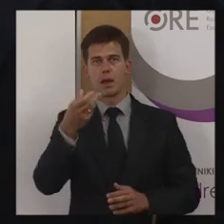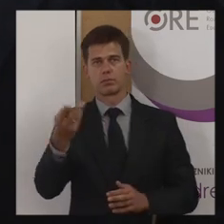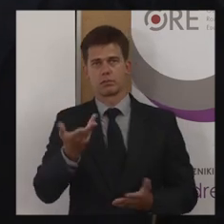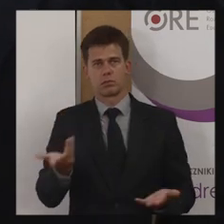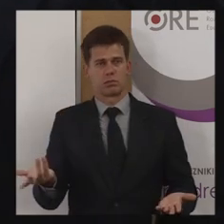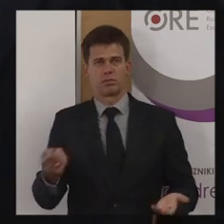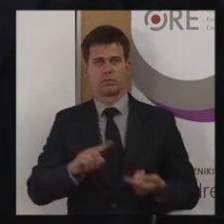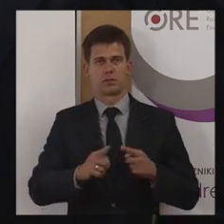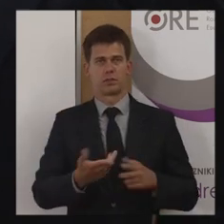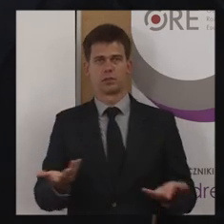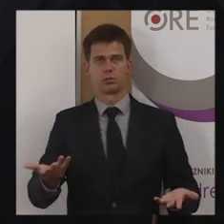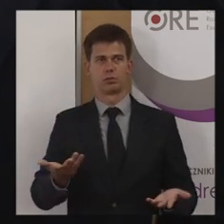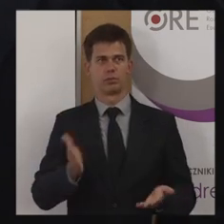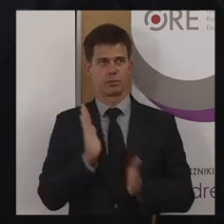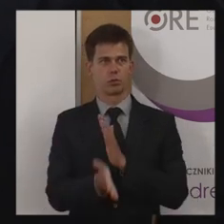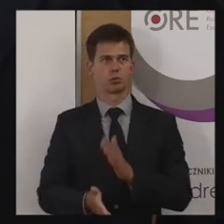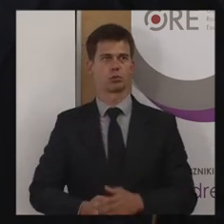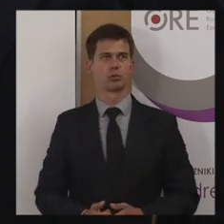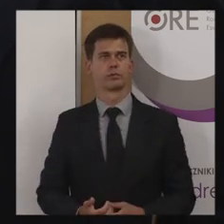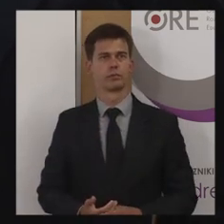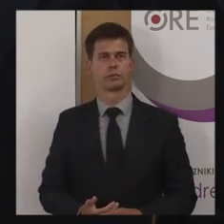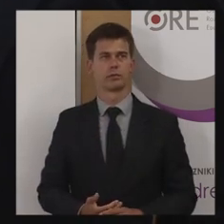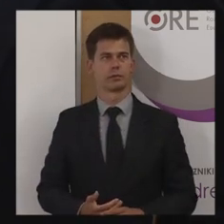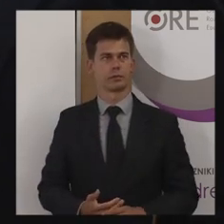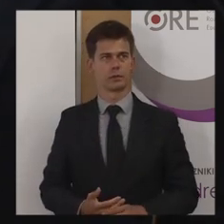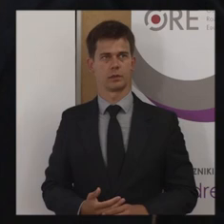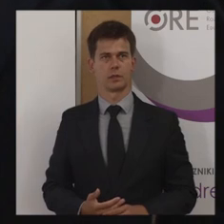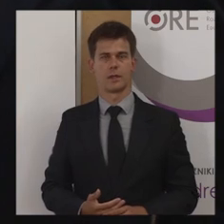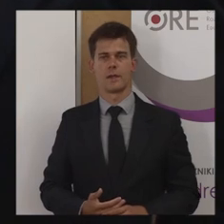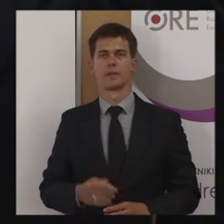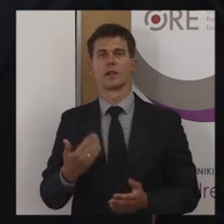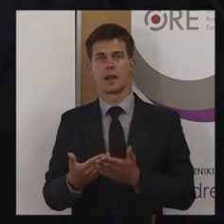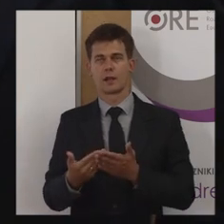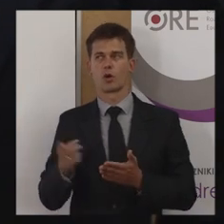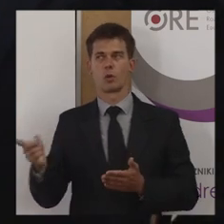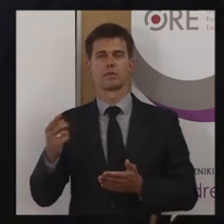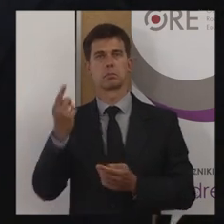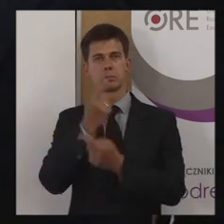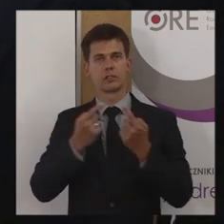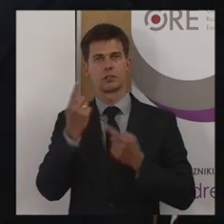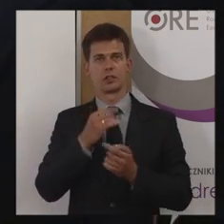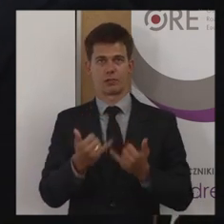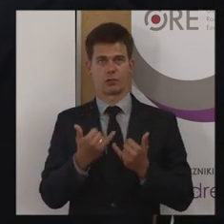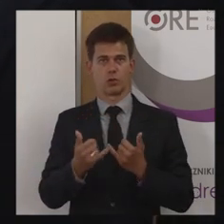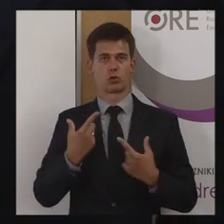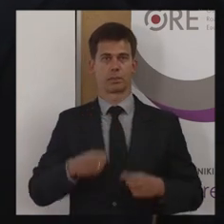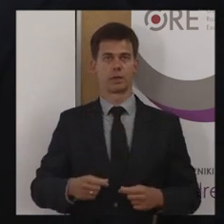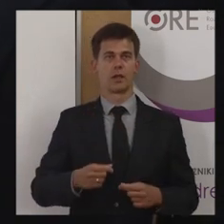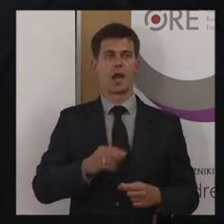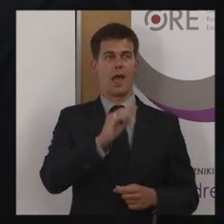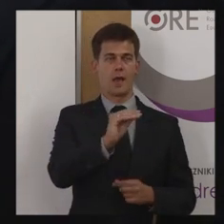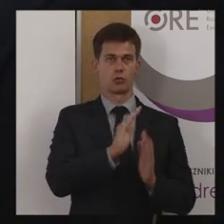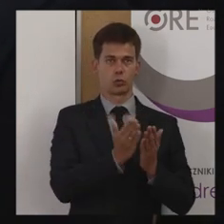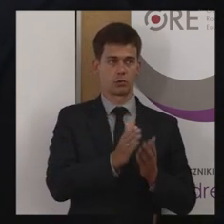filmów, co już dawałem przykład, jest nieracjonalne po prostu. Więc pewnym rozwiązaniem, że dla osób stosujących